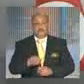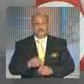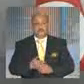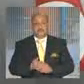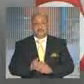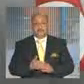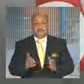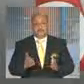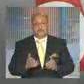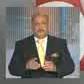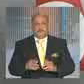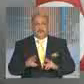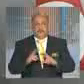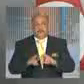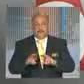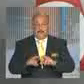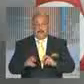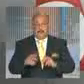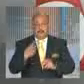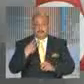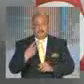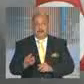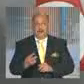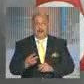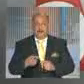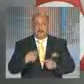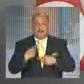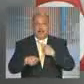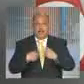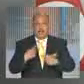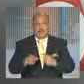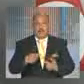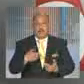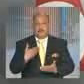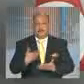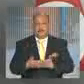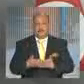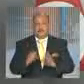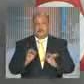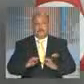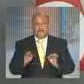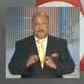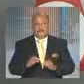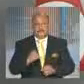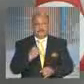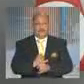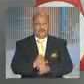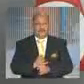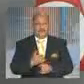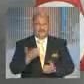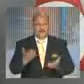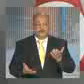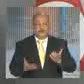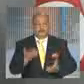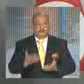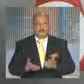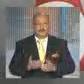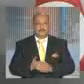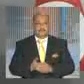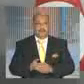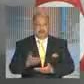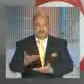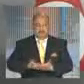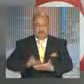في 7 جانفي، احنا قمنا بالواجب. الخطوة الثانية هي نرفع الأمر للوزير المكلف